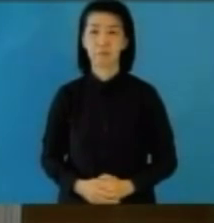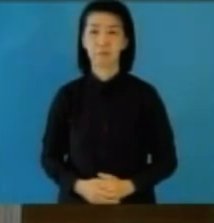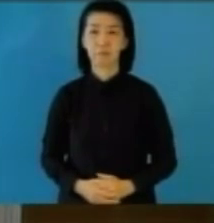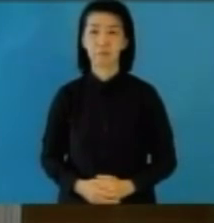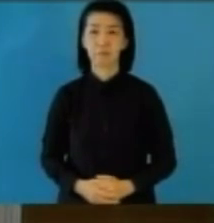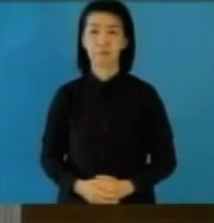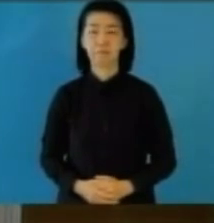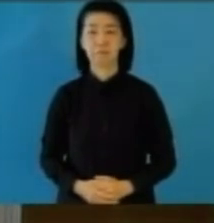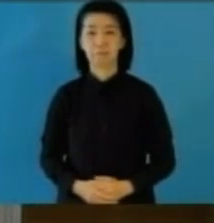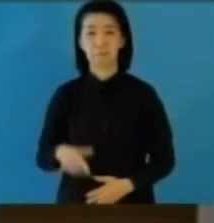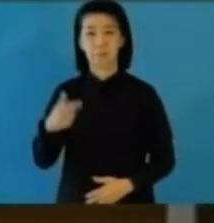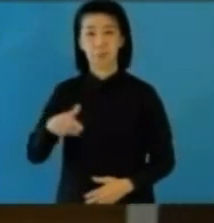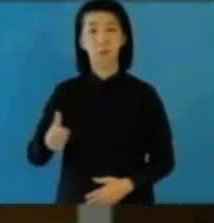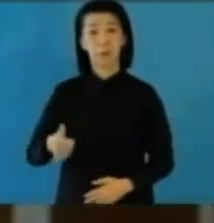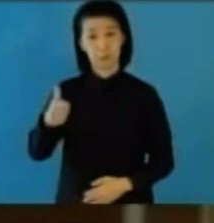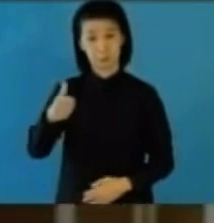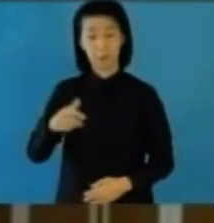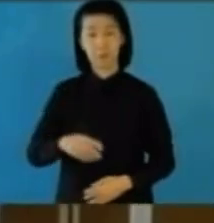児童書教育長。